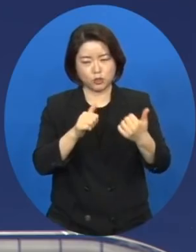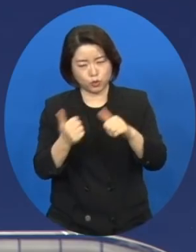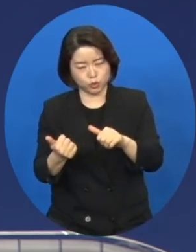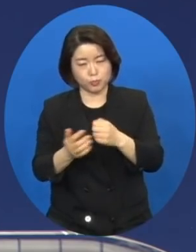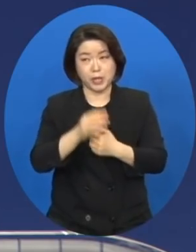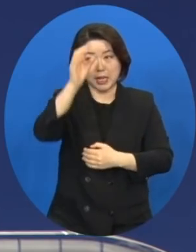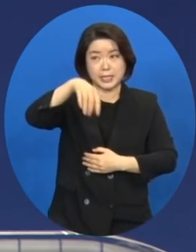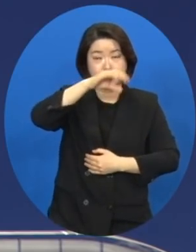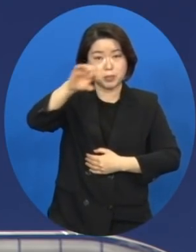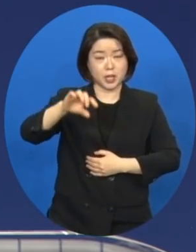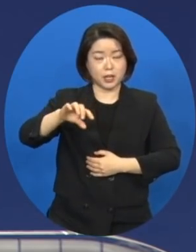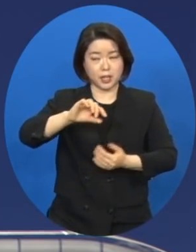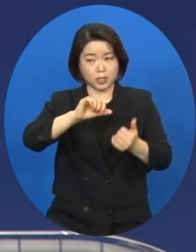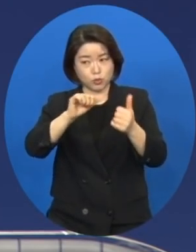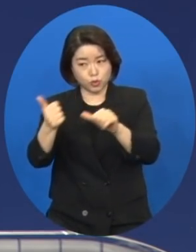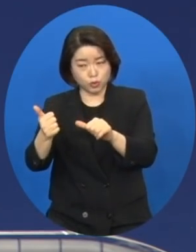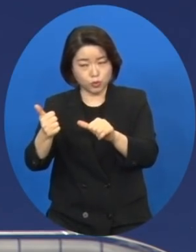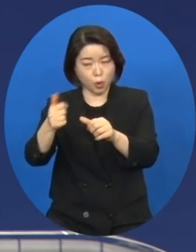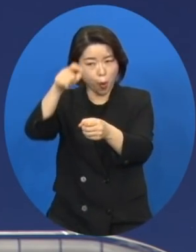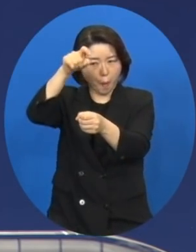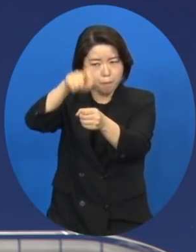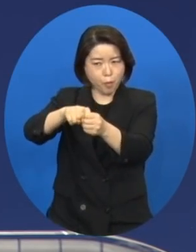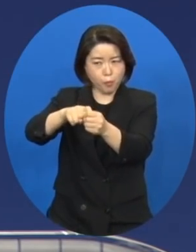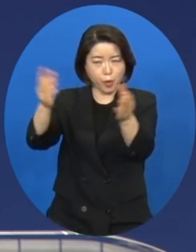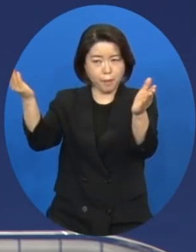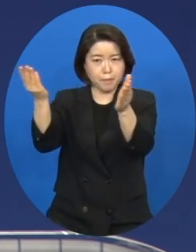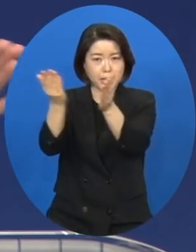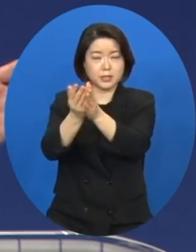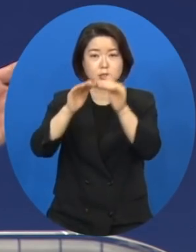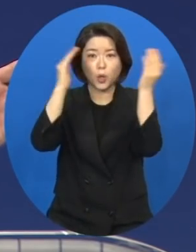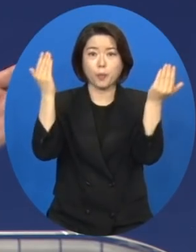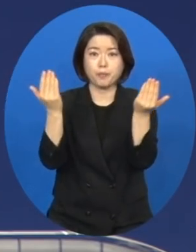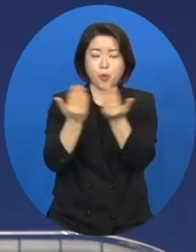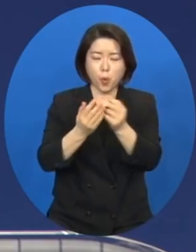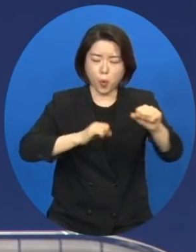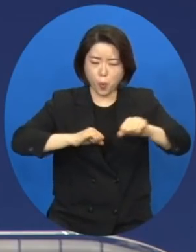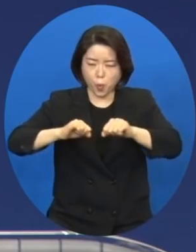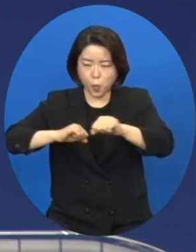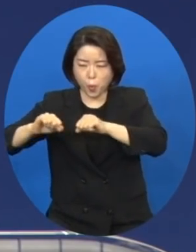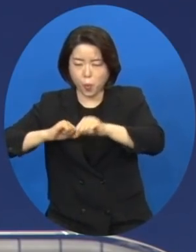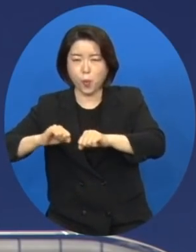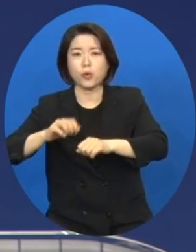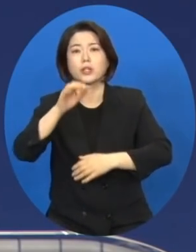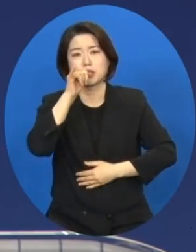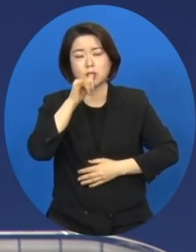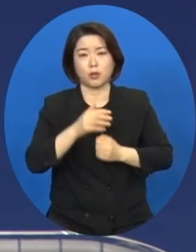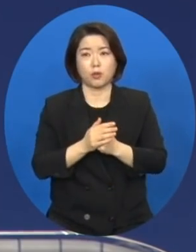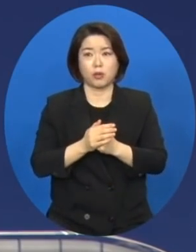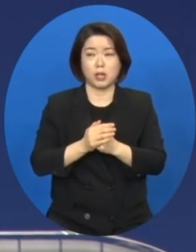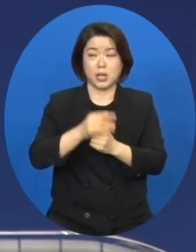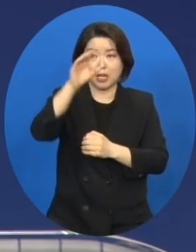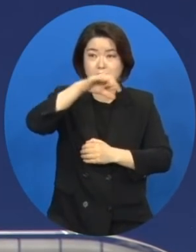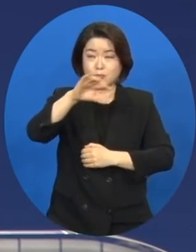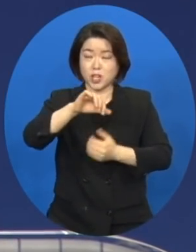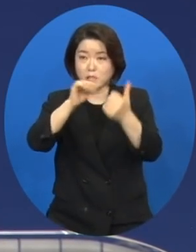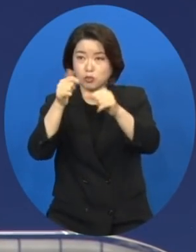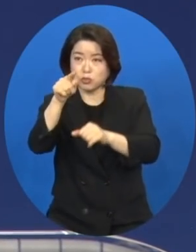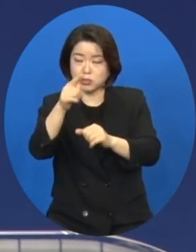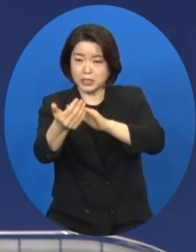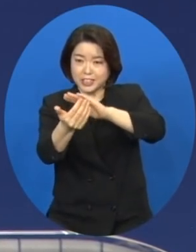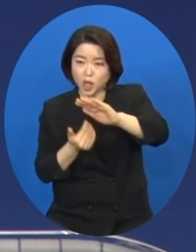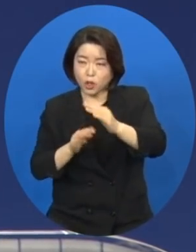십자가의 죽으심을 목표로 그때에 맞추어서 모든 사역을 진행하셨어요. 그거보다 빨라서도 안 되고 늦어서도 안